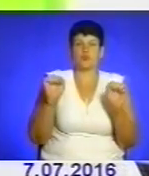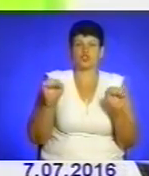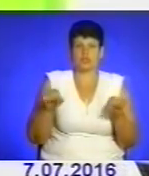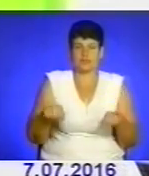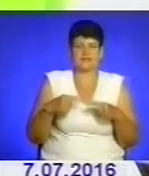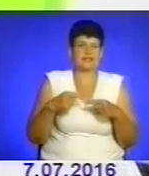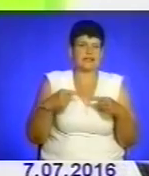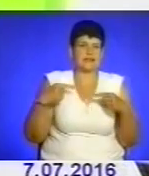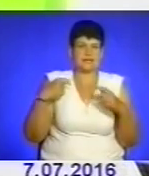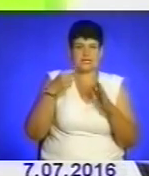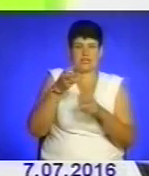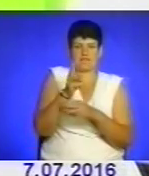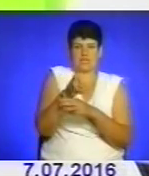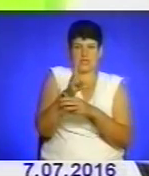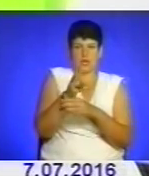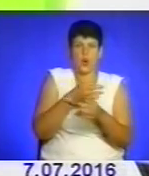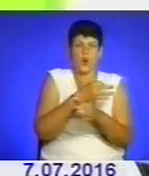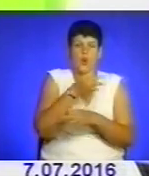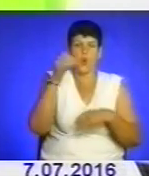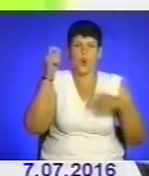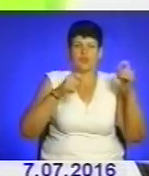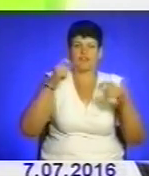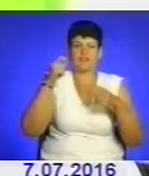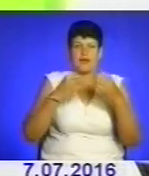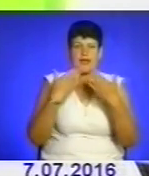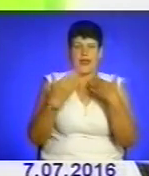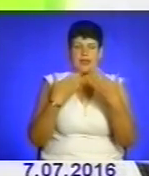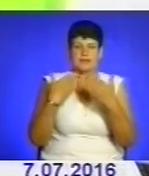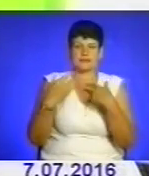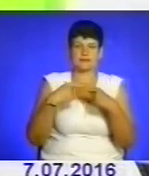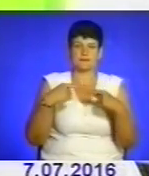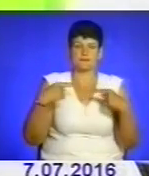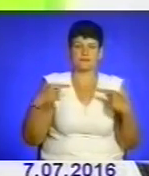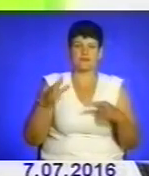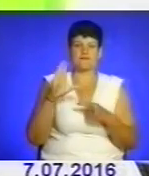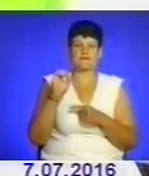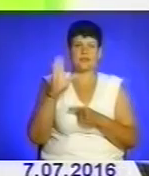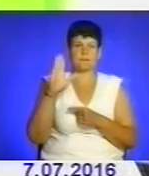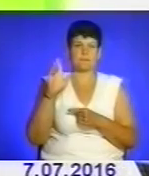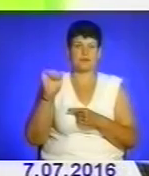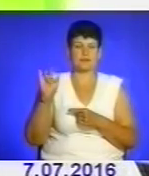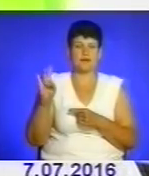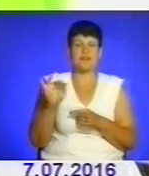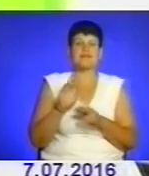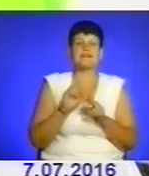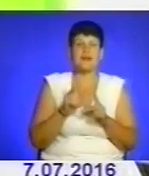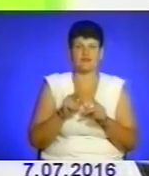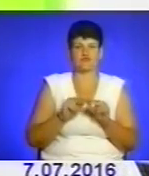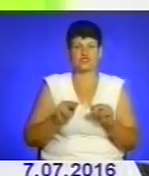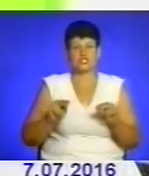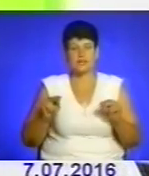можливість різних відеоконференцій, різних вебінарів, де як вчитель, так